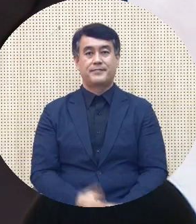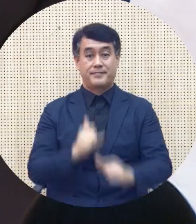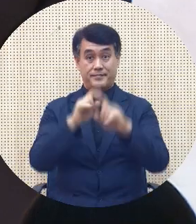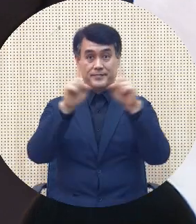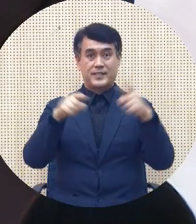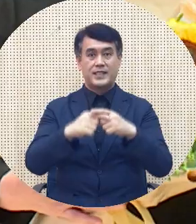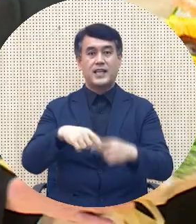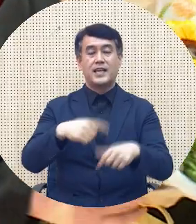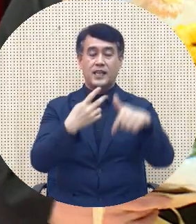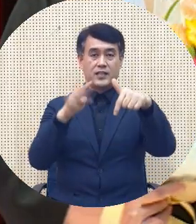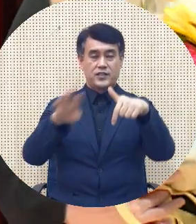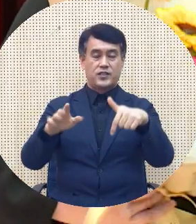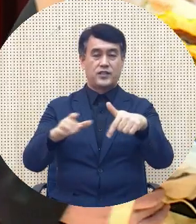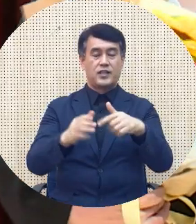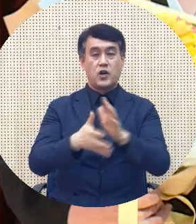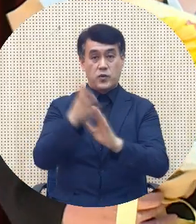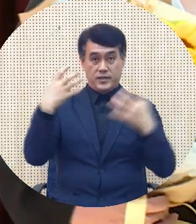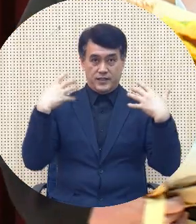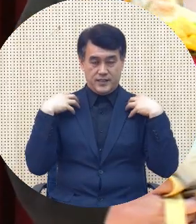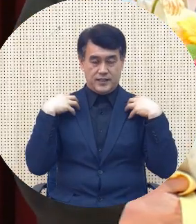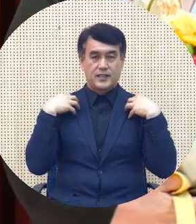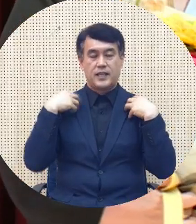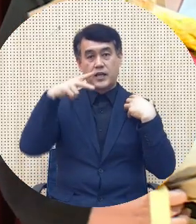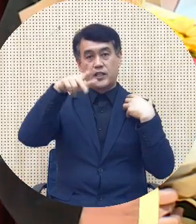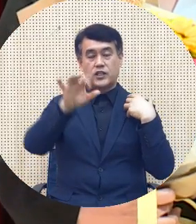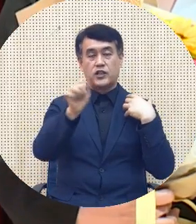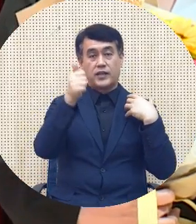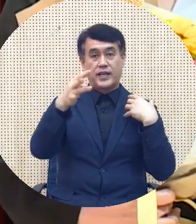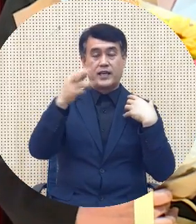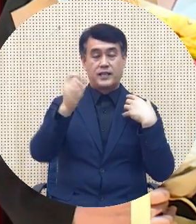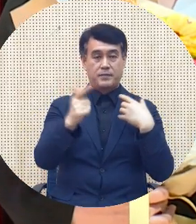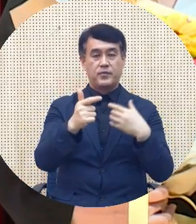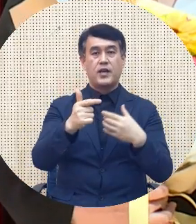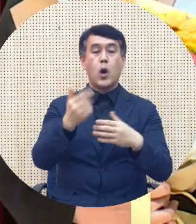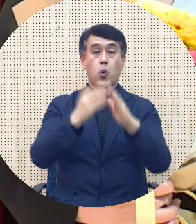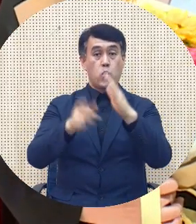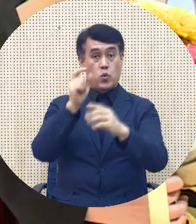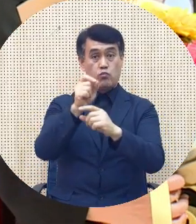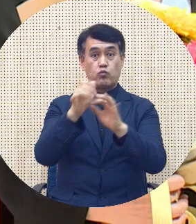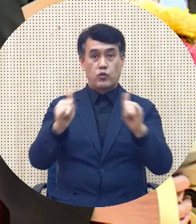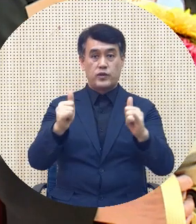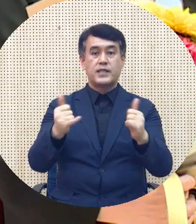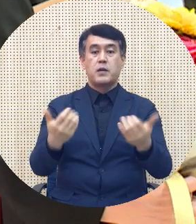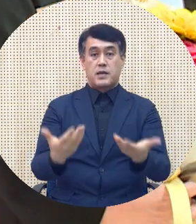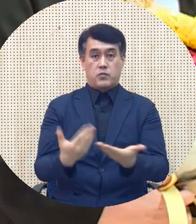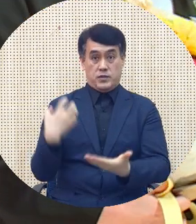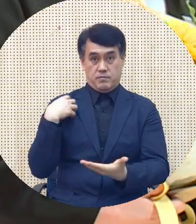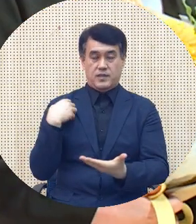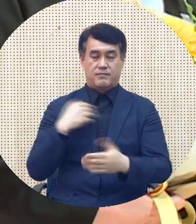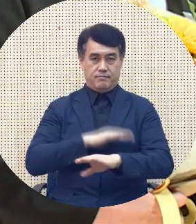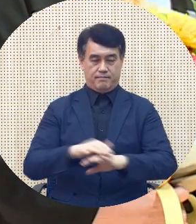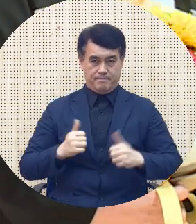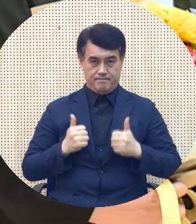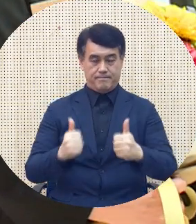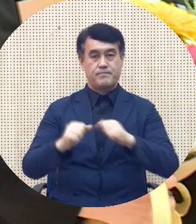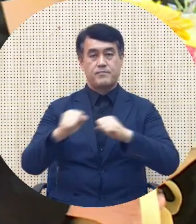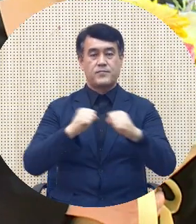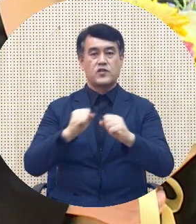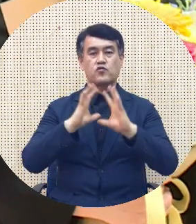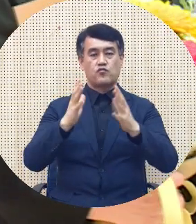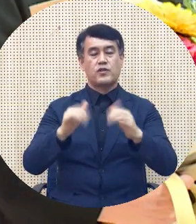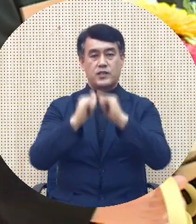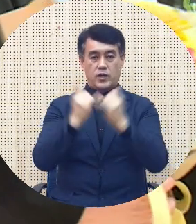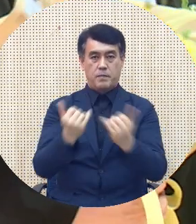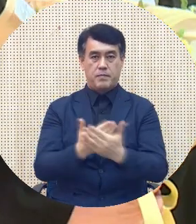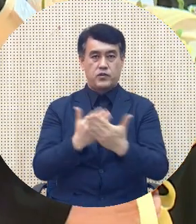표창장 인천광역시 지방기술서기관 정혜림. 귀하는 공무원으로서 직무를 성실히 수행해 국가사회 발전에